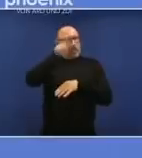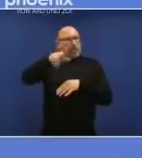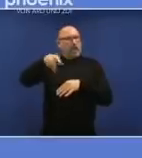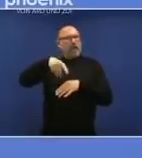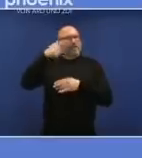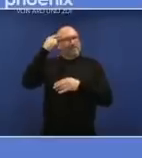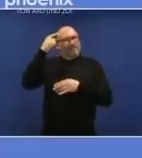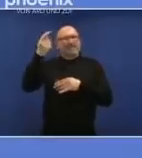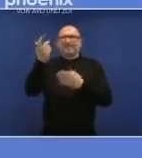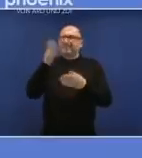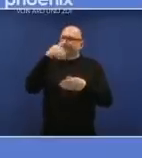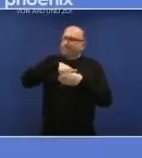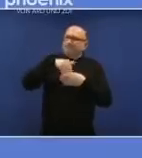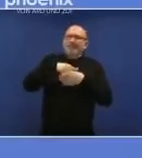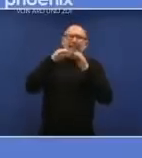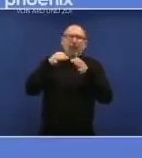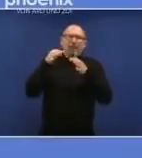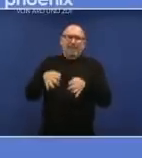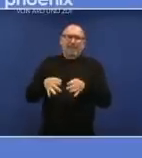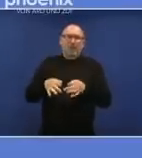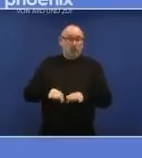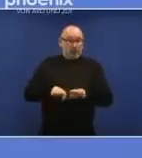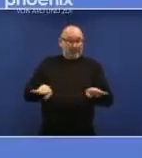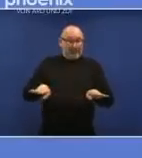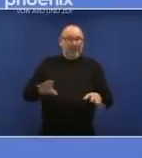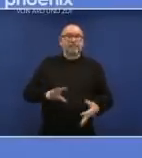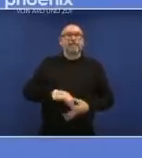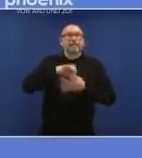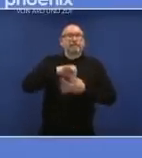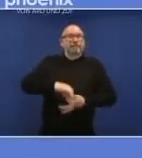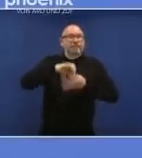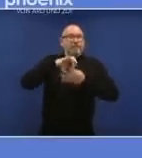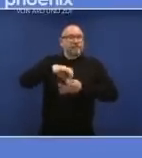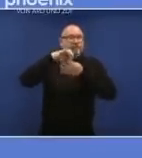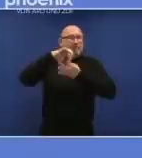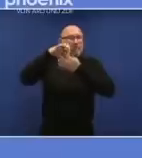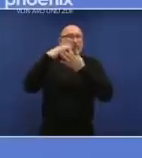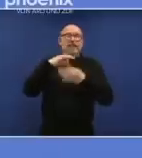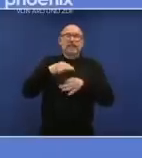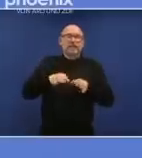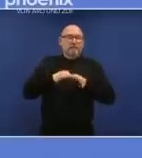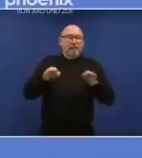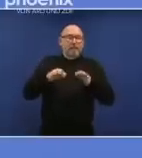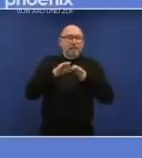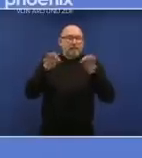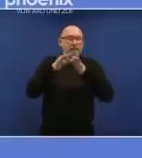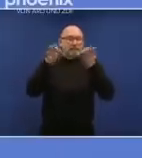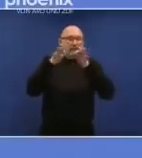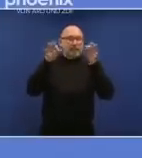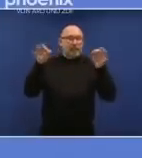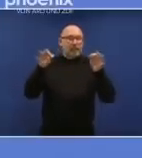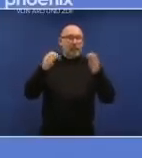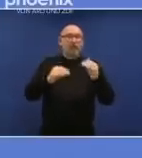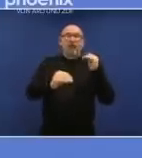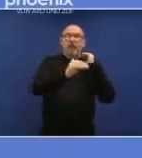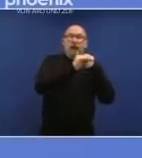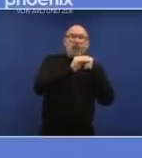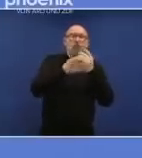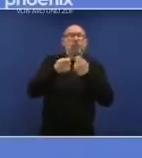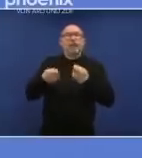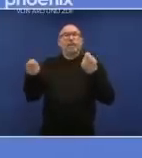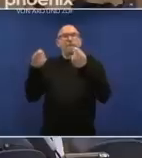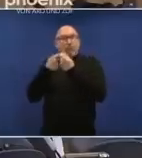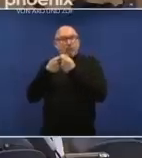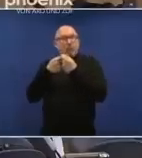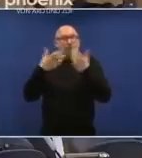worum es dabei geht. Daran hängen dann tatsächlich viele Einzelmaßnahmen, die Land oder Bund